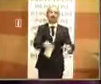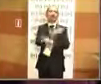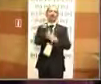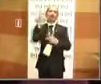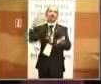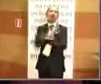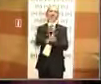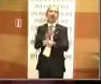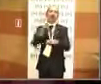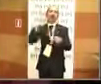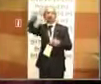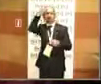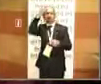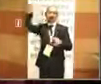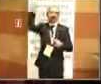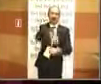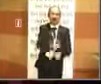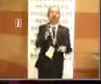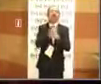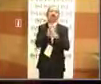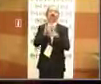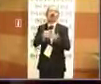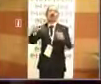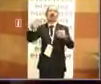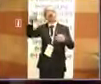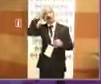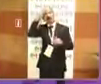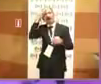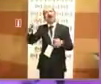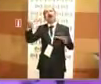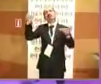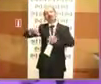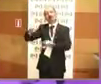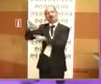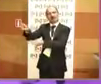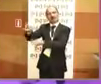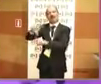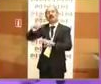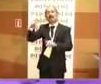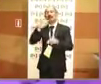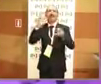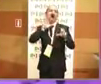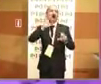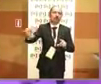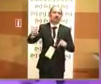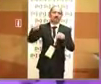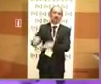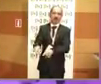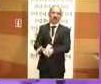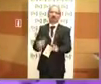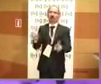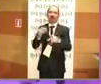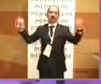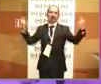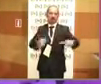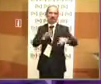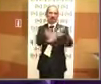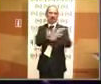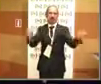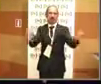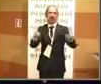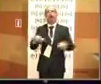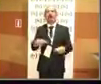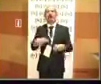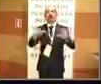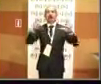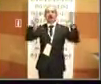e non governo con loro. Imparassero a sconfiggerli chi mi accusa di questo, non il contrario.